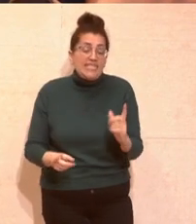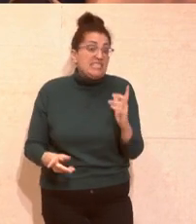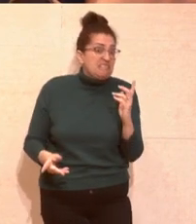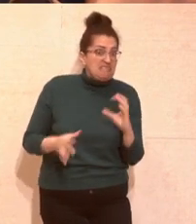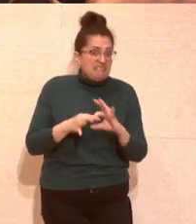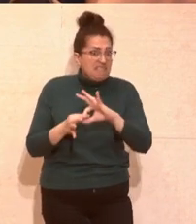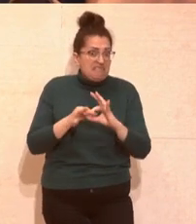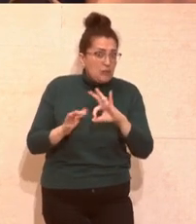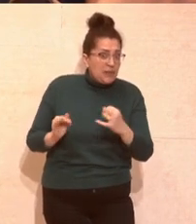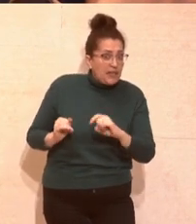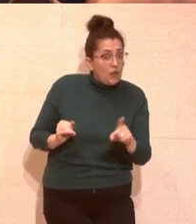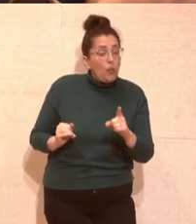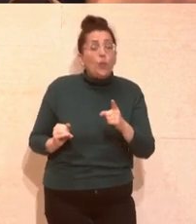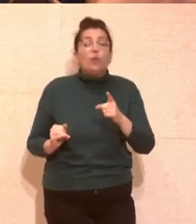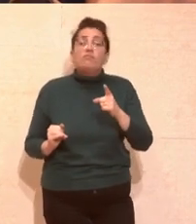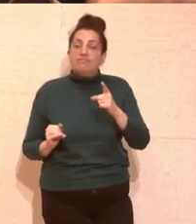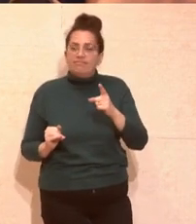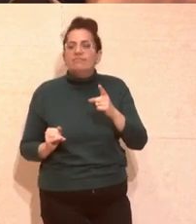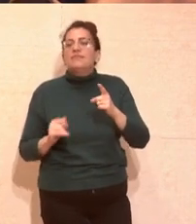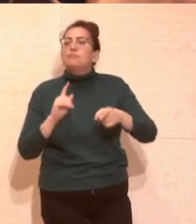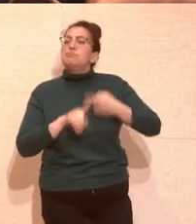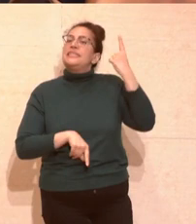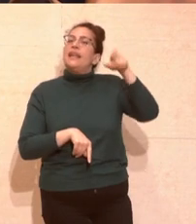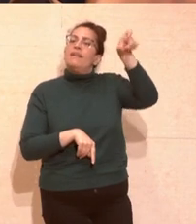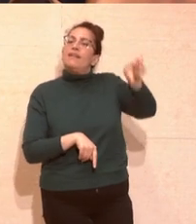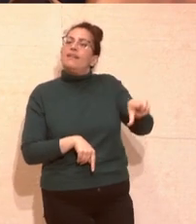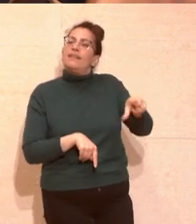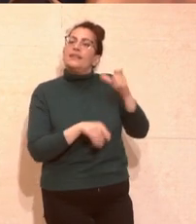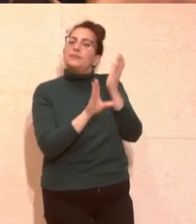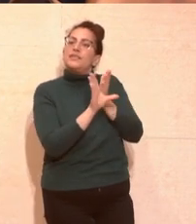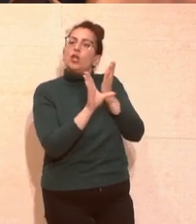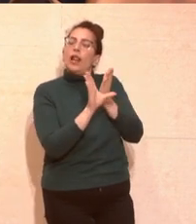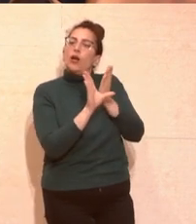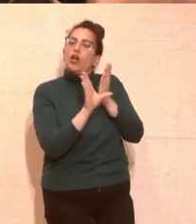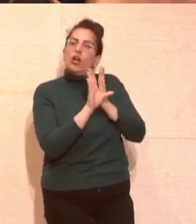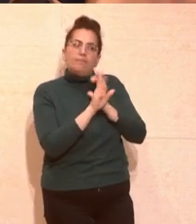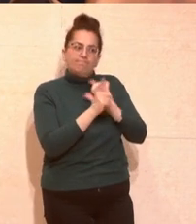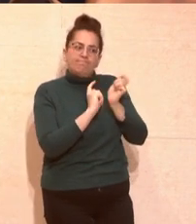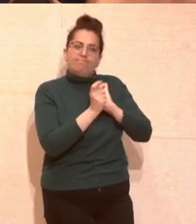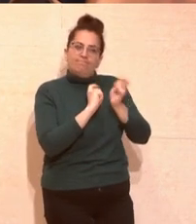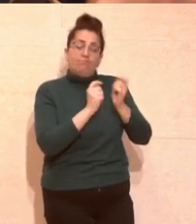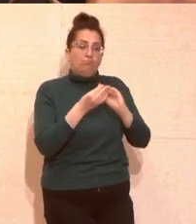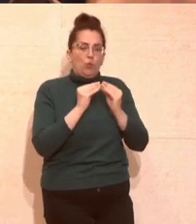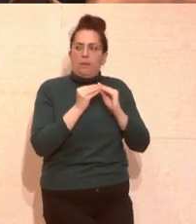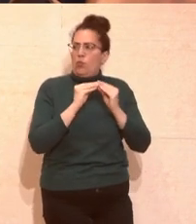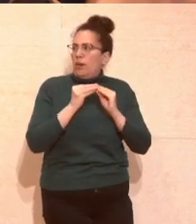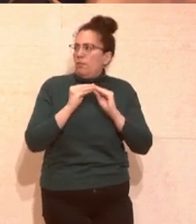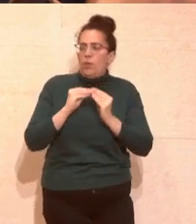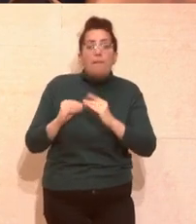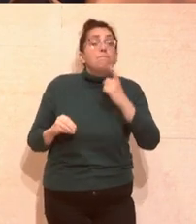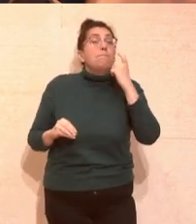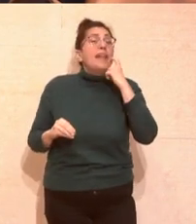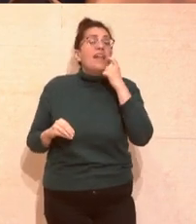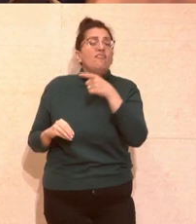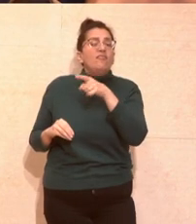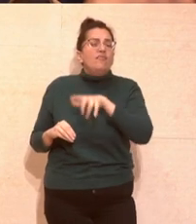On travaille cela avec la psychologue avec laquelle je travaille dans le réseau d'aide et ça nous pose un réel problème. Donc c'est souvent des élèves qui vivent